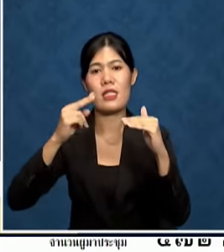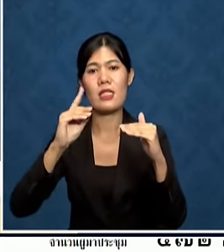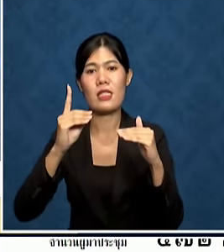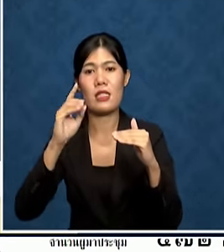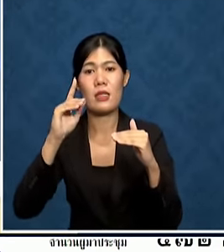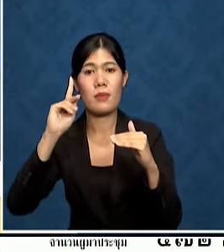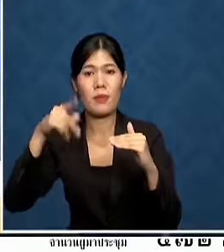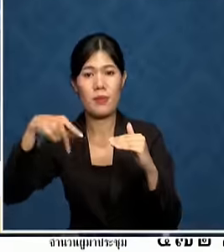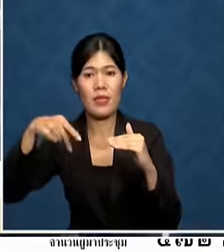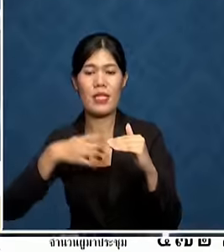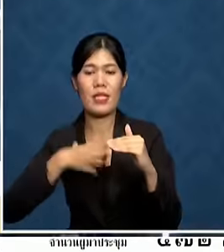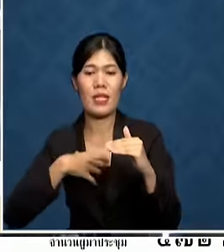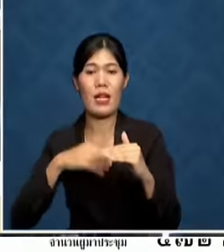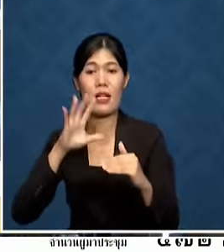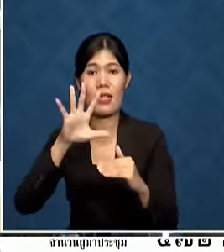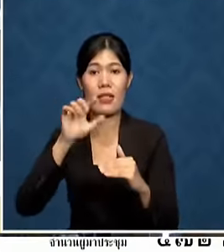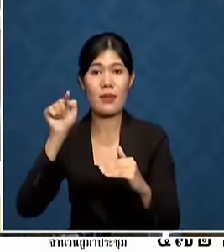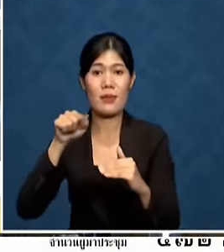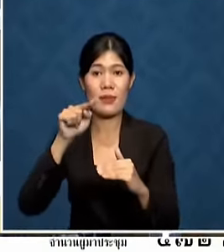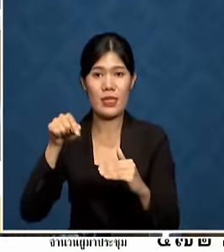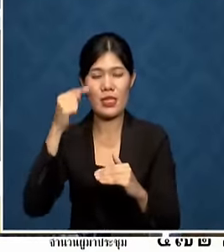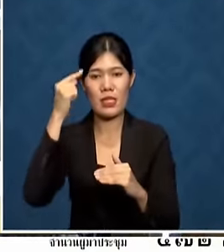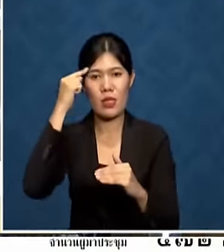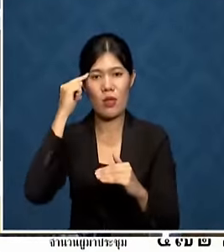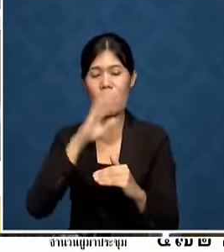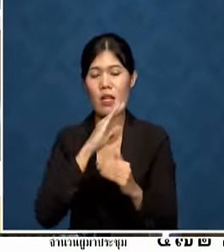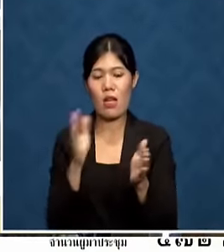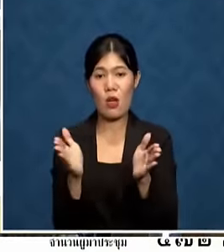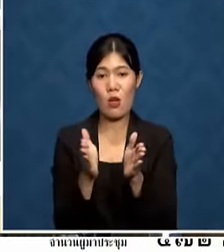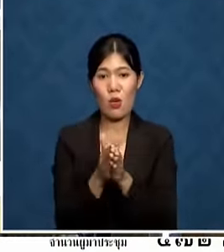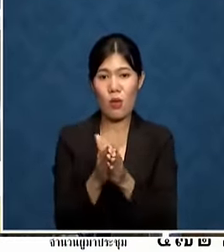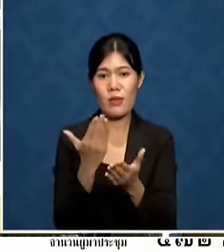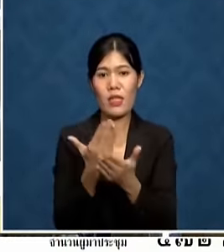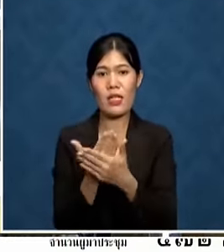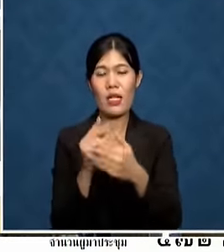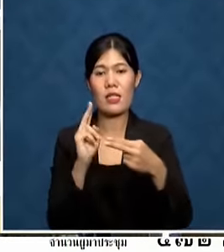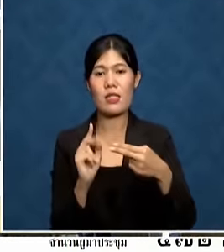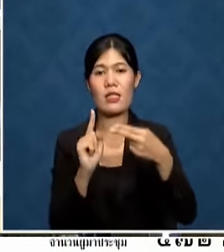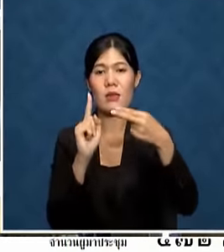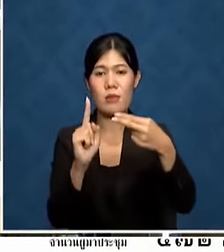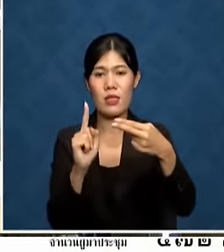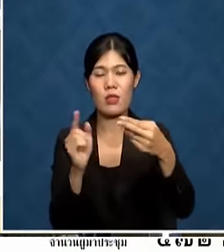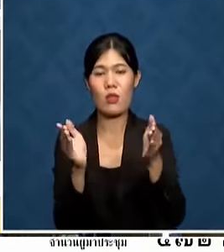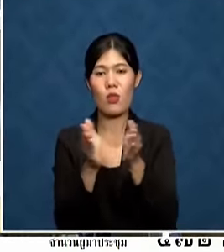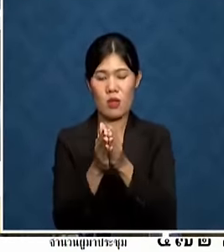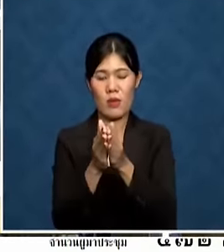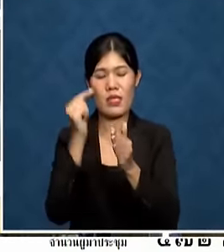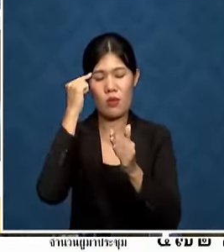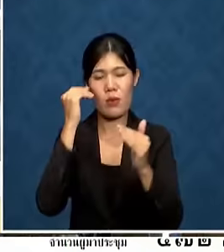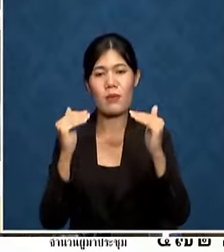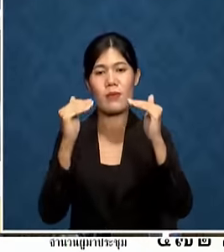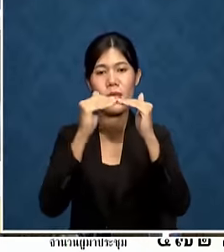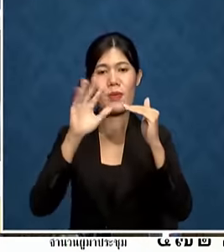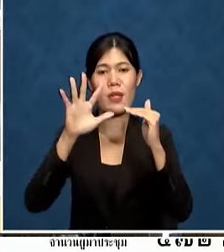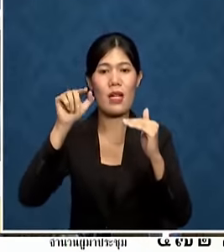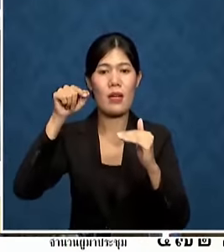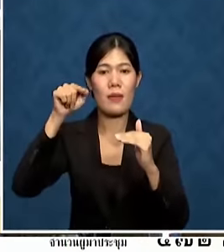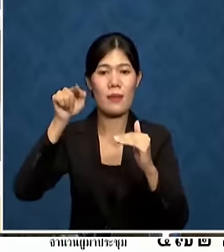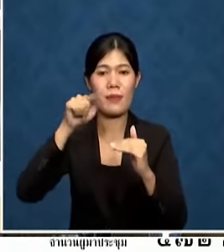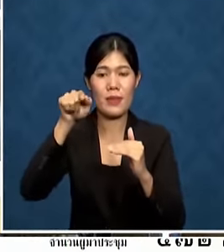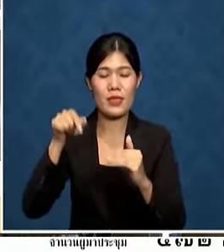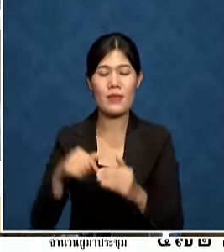5%เรียกว่าถ้ารวมDigital walletเข้าไปอีกนิดเดียวก็ถึงเลยครับดังนั้นอยากย้ำเตือนรัฐบาลอีกครั้งนะครับว่าท่านต้องมีนโยบายพัฒนา